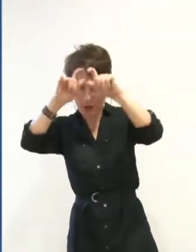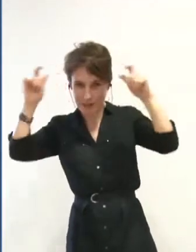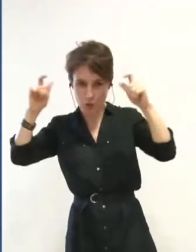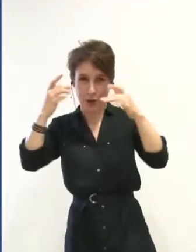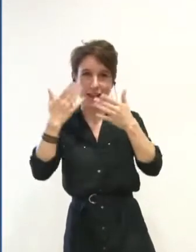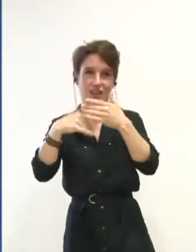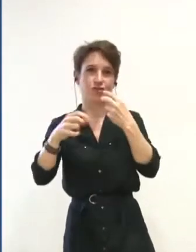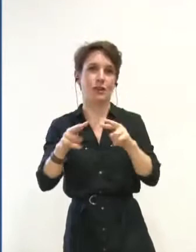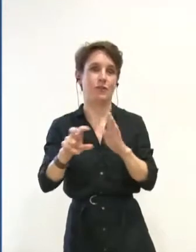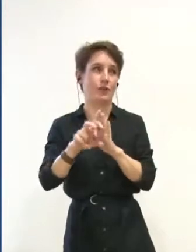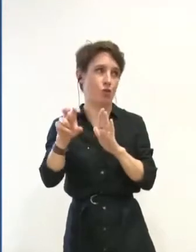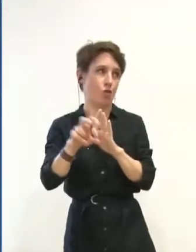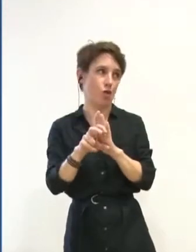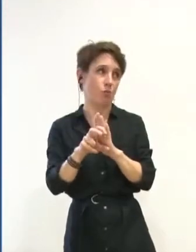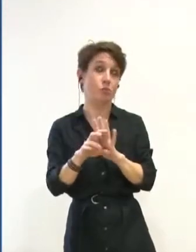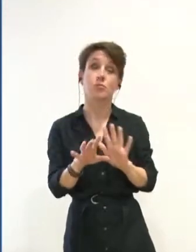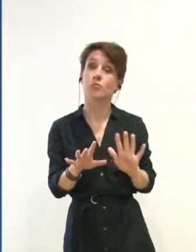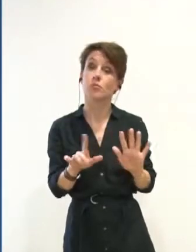puisque si vous avez